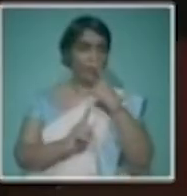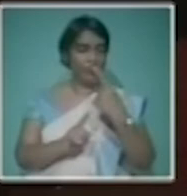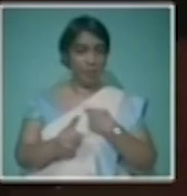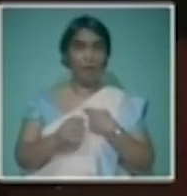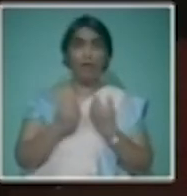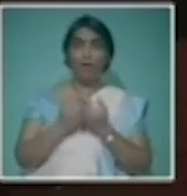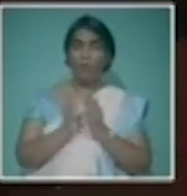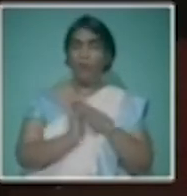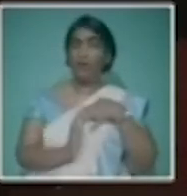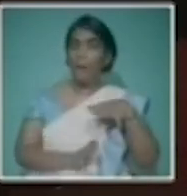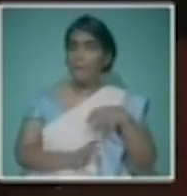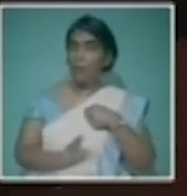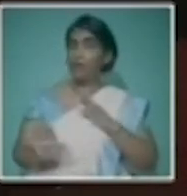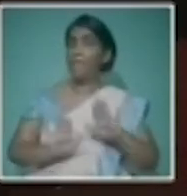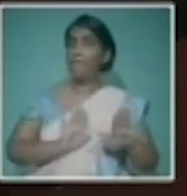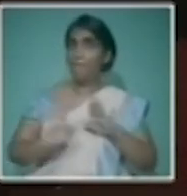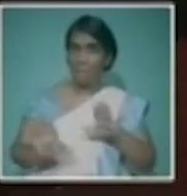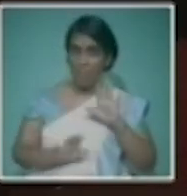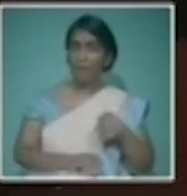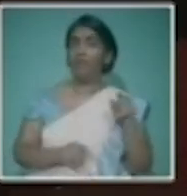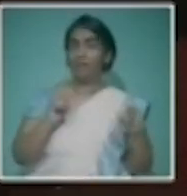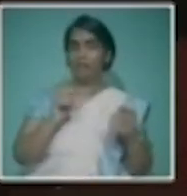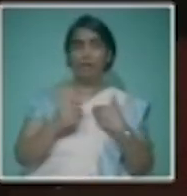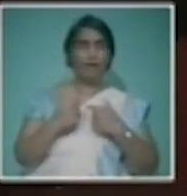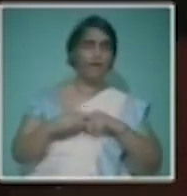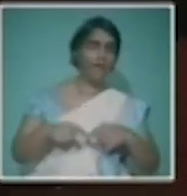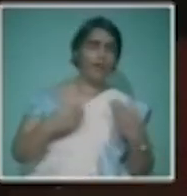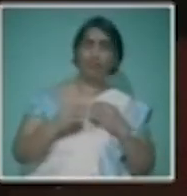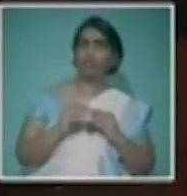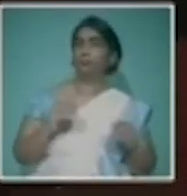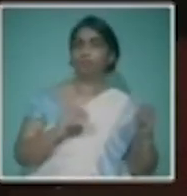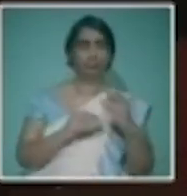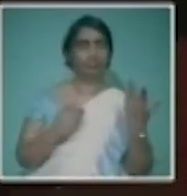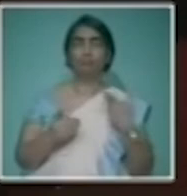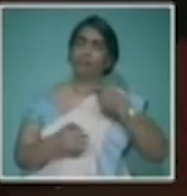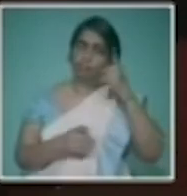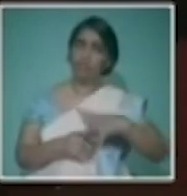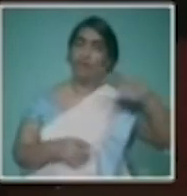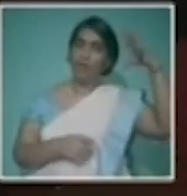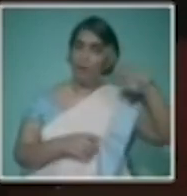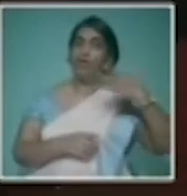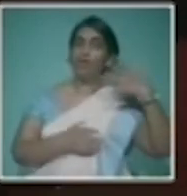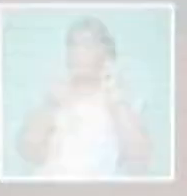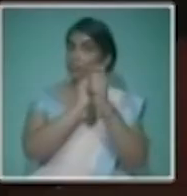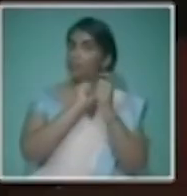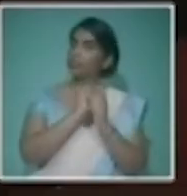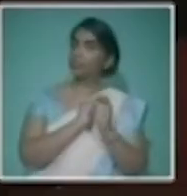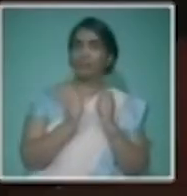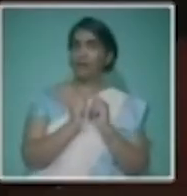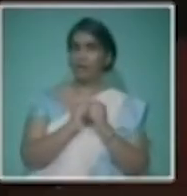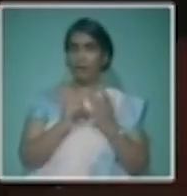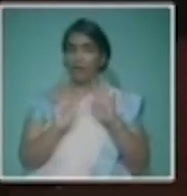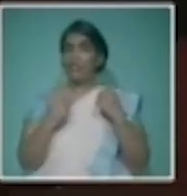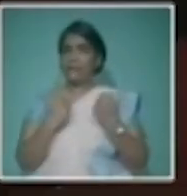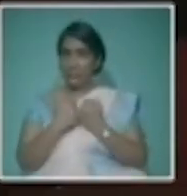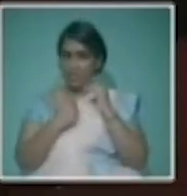තමන්ගේ පරිභෝජනයේ කළමනාකරණය කර ගැනීම සඳහා අපිට වෙන විකල්පයක් නැහැ යන්න වෙනවා මේ පුනර්ජනීය බලශක්ති ව්‍යාපෘති සඳහා. හැබැයි අභියෝගයක්